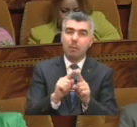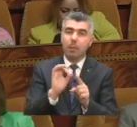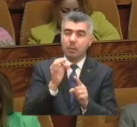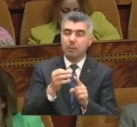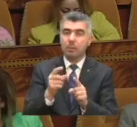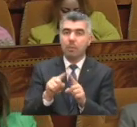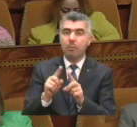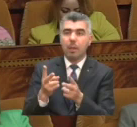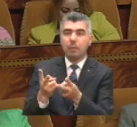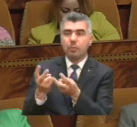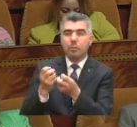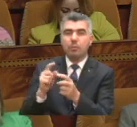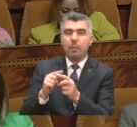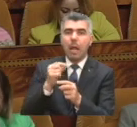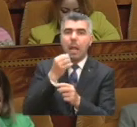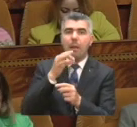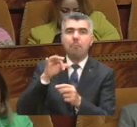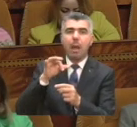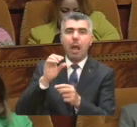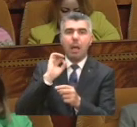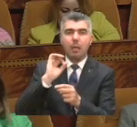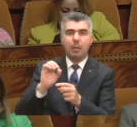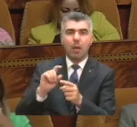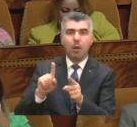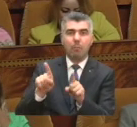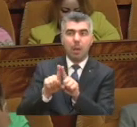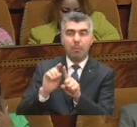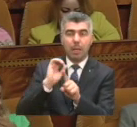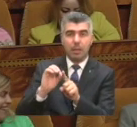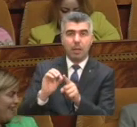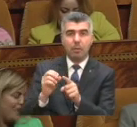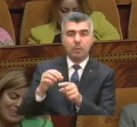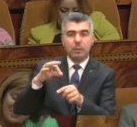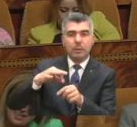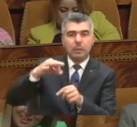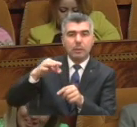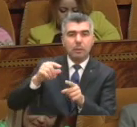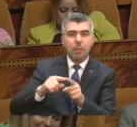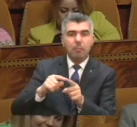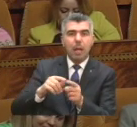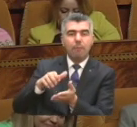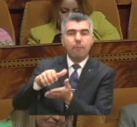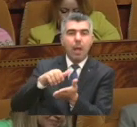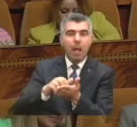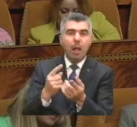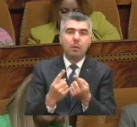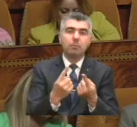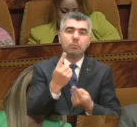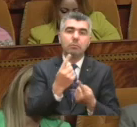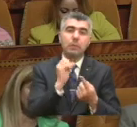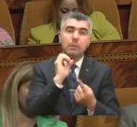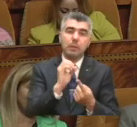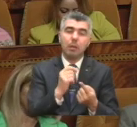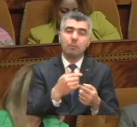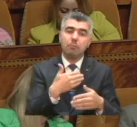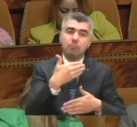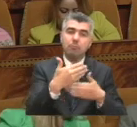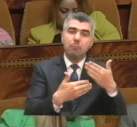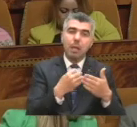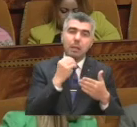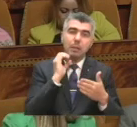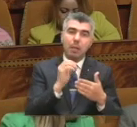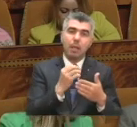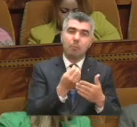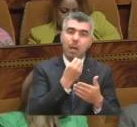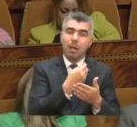المياه شديدة الملوحة في تربية الأحياء المائية وزراعة الطحالب التي تستعمل بدورها بعد طحنها غذاءً